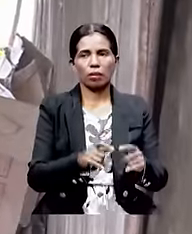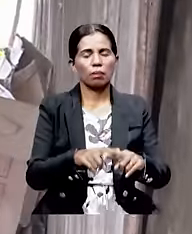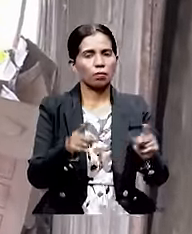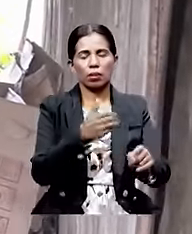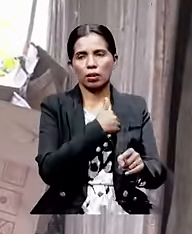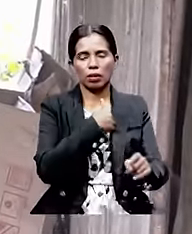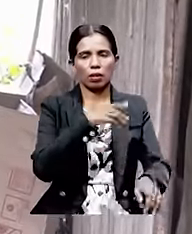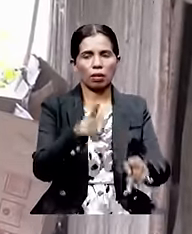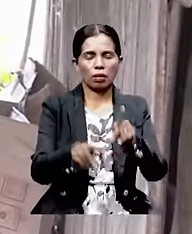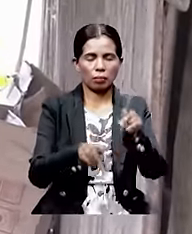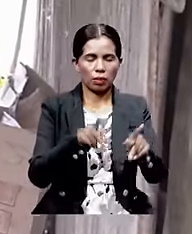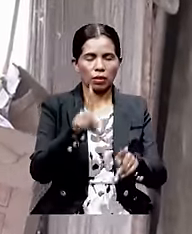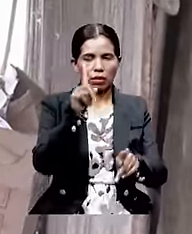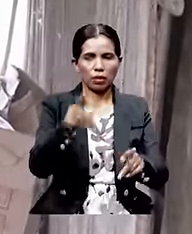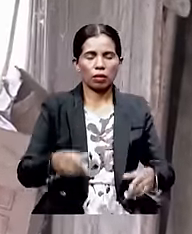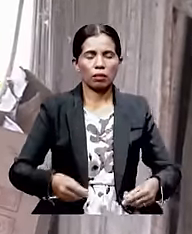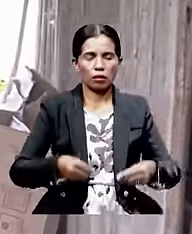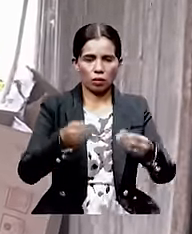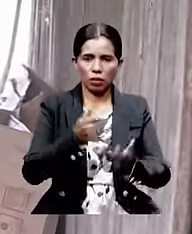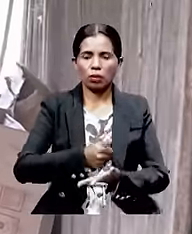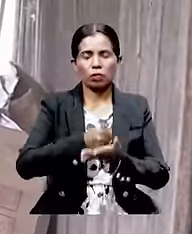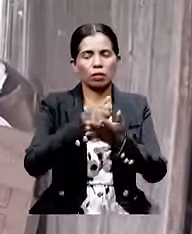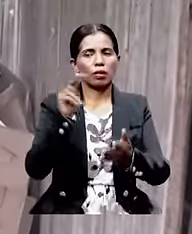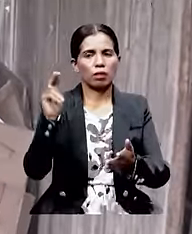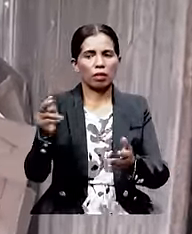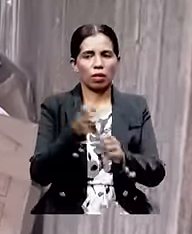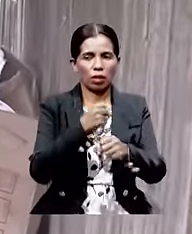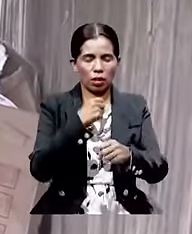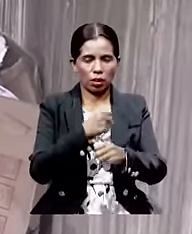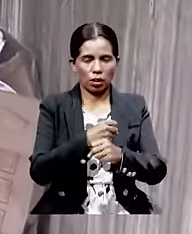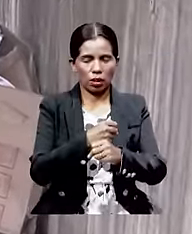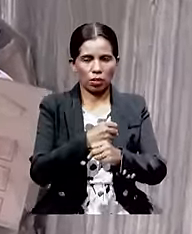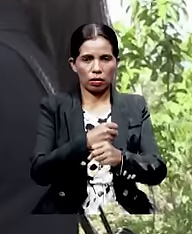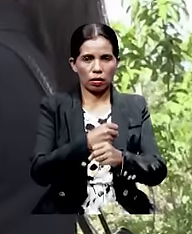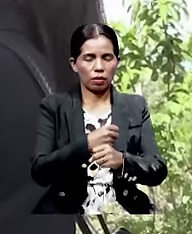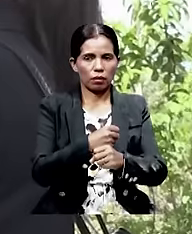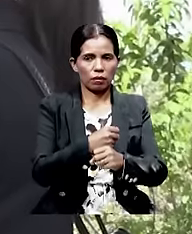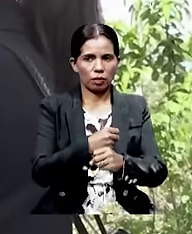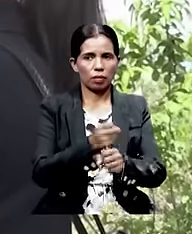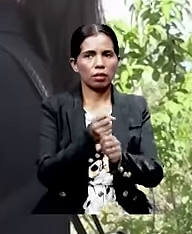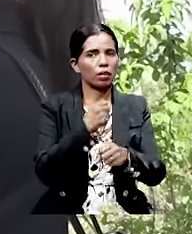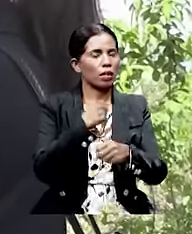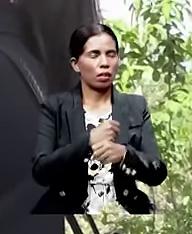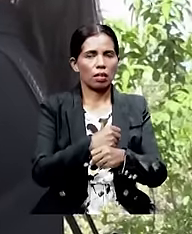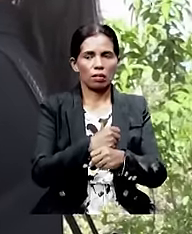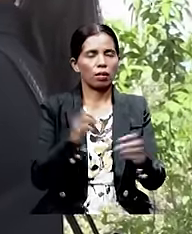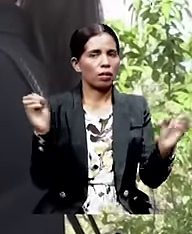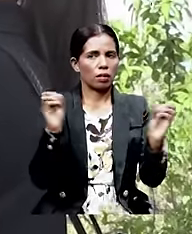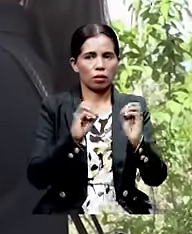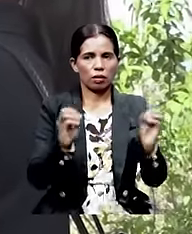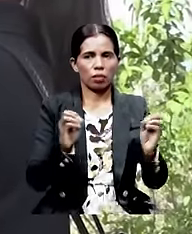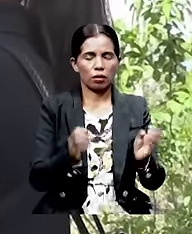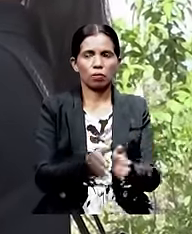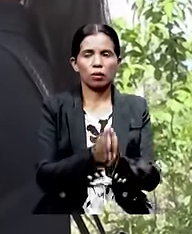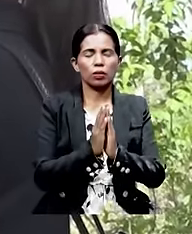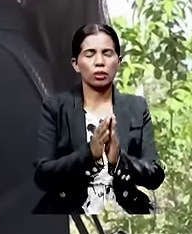kiha ema ida mak atu mai fo tau matam bania, halo buat nibe mak nia, ni halo de, laos be, ahusi hetang